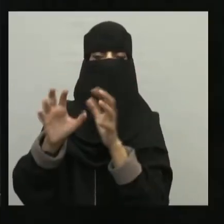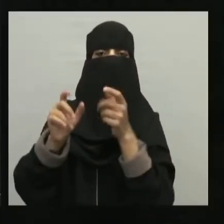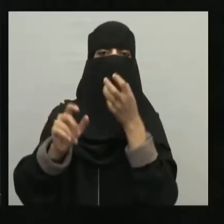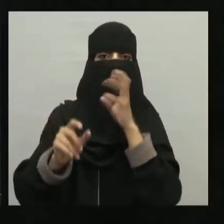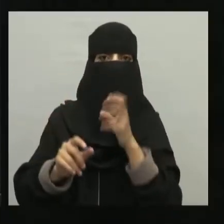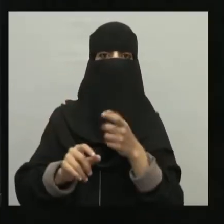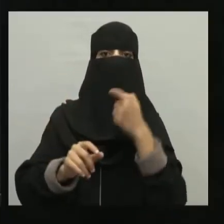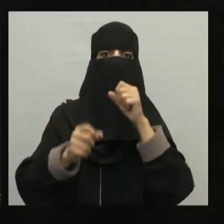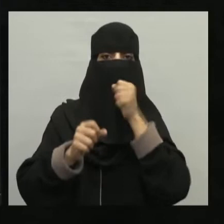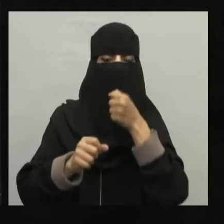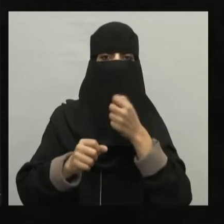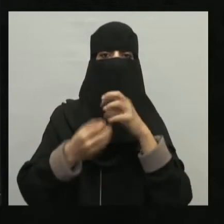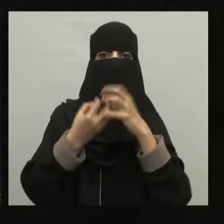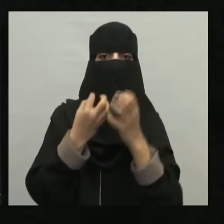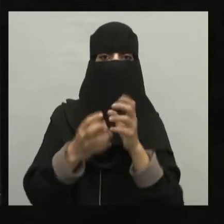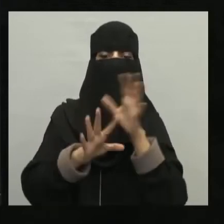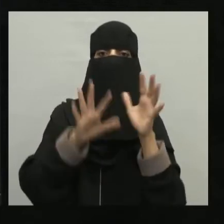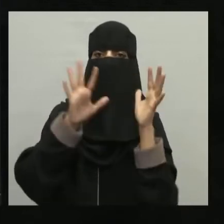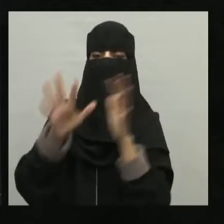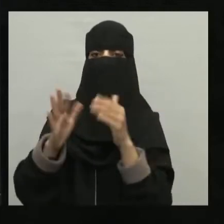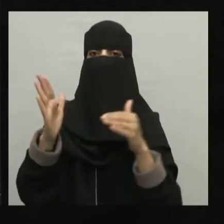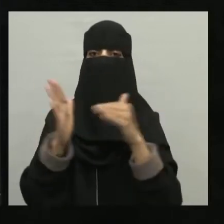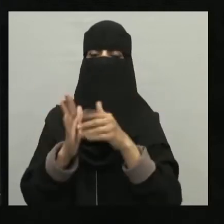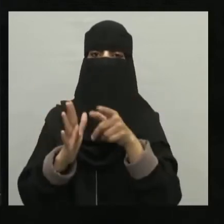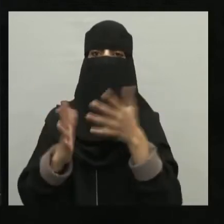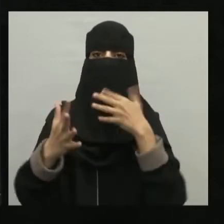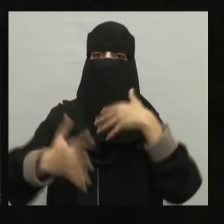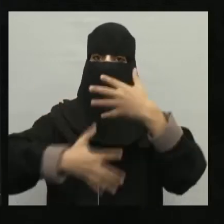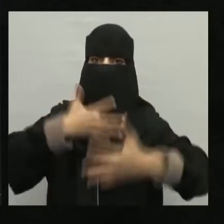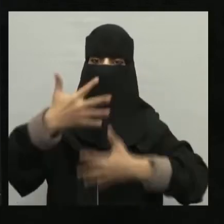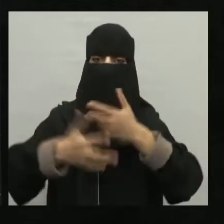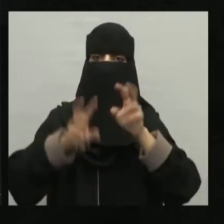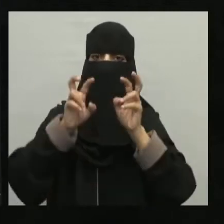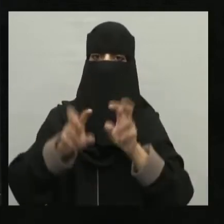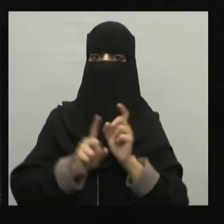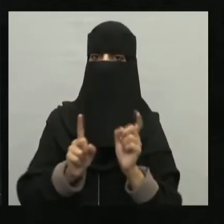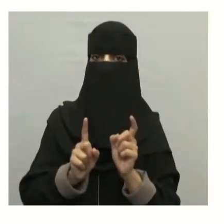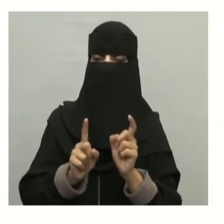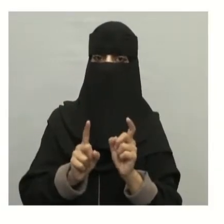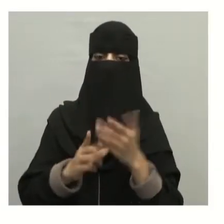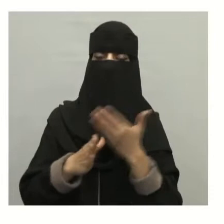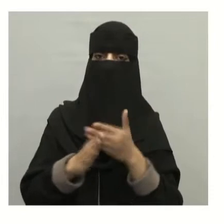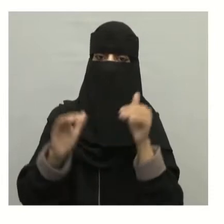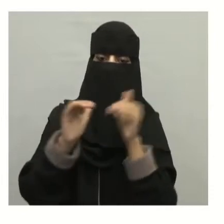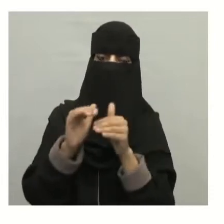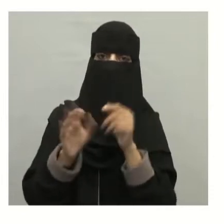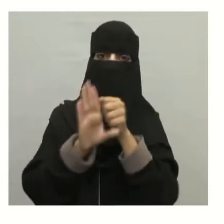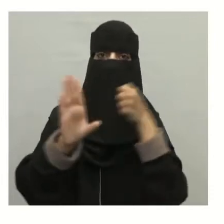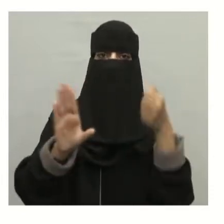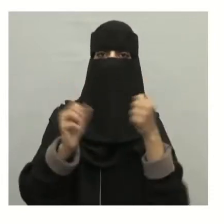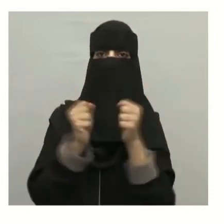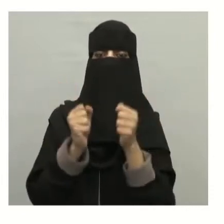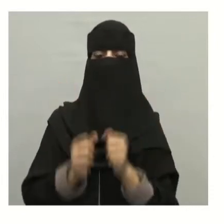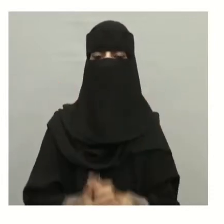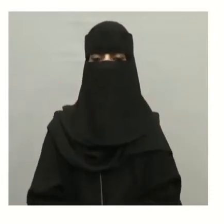والفاكهة والخضروات وبعض المشتريات حتى لا يتم منع مرور الهواء داخل الثلاجة.